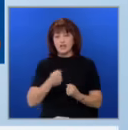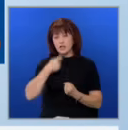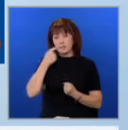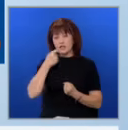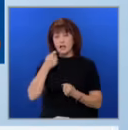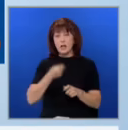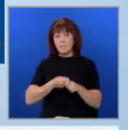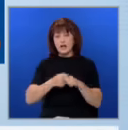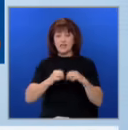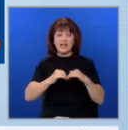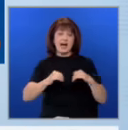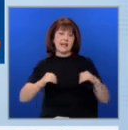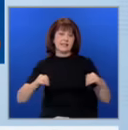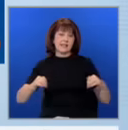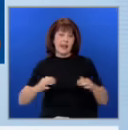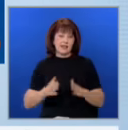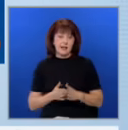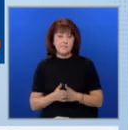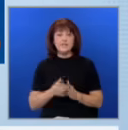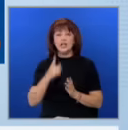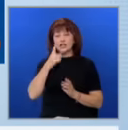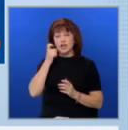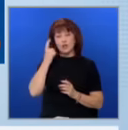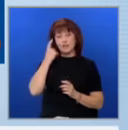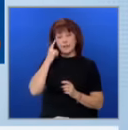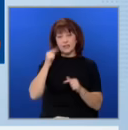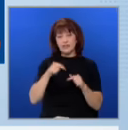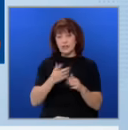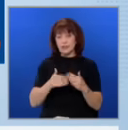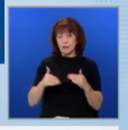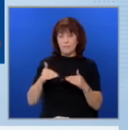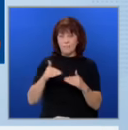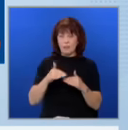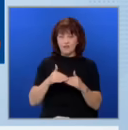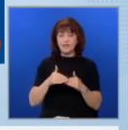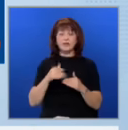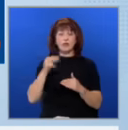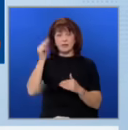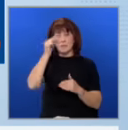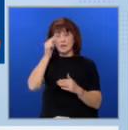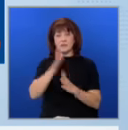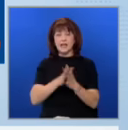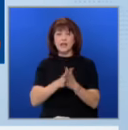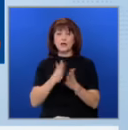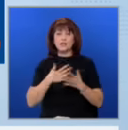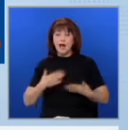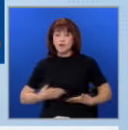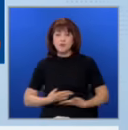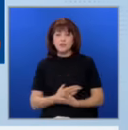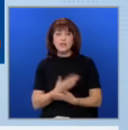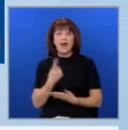създават разделение и противопоставяне. Чакъров смята, че днес повече от всякога българският народ се нуждае от